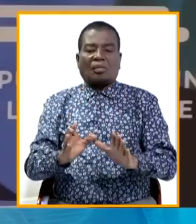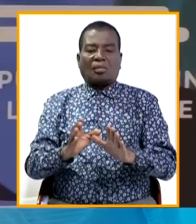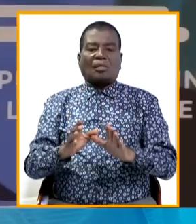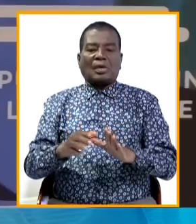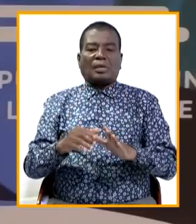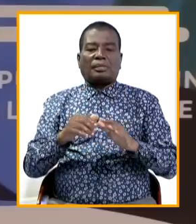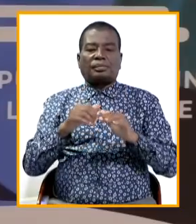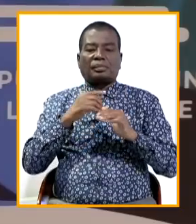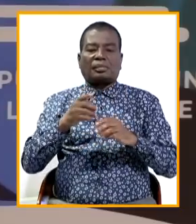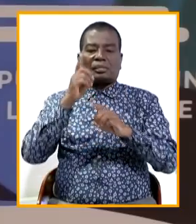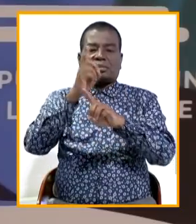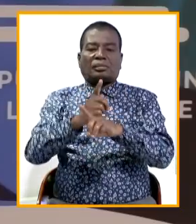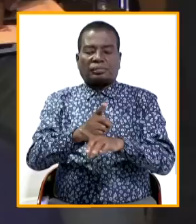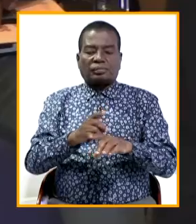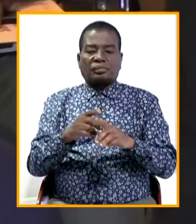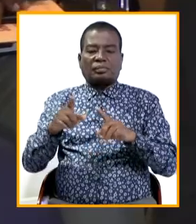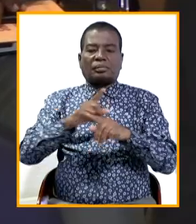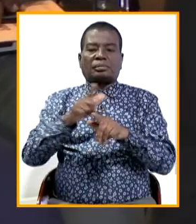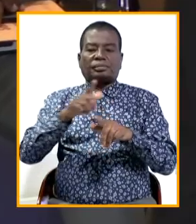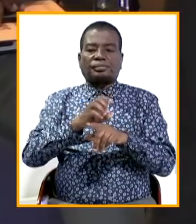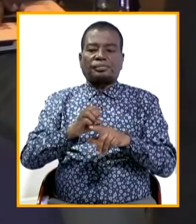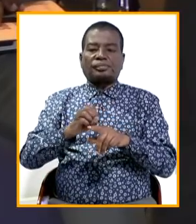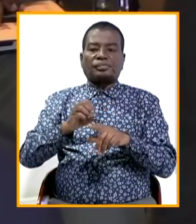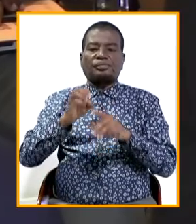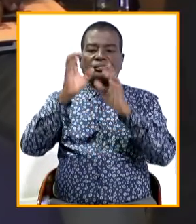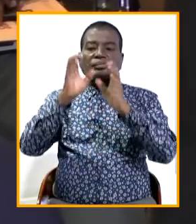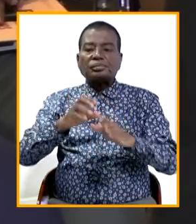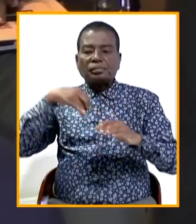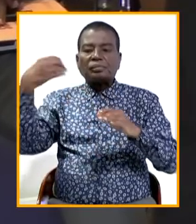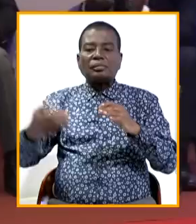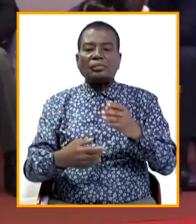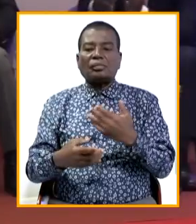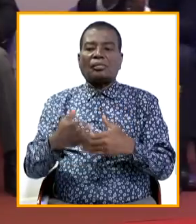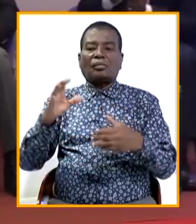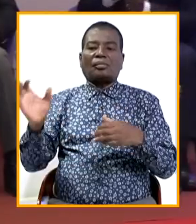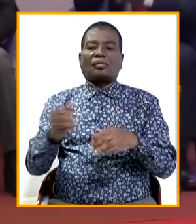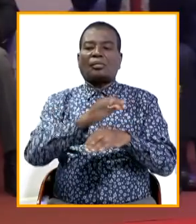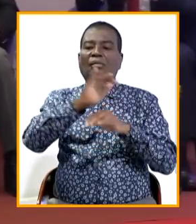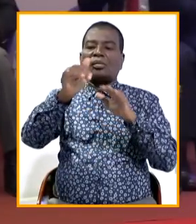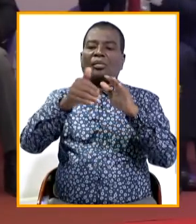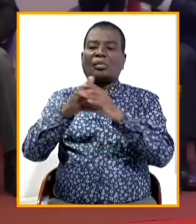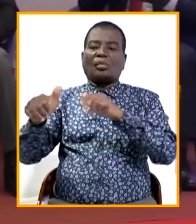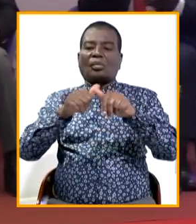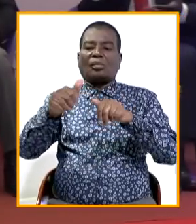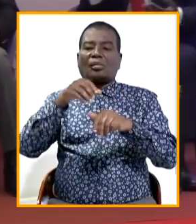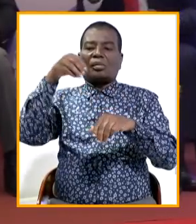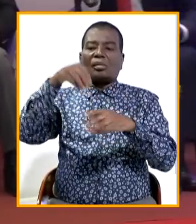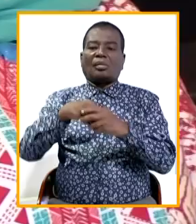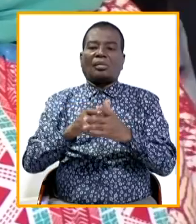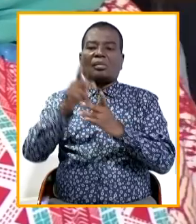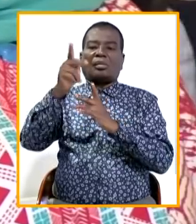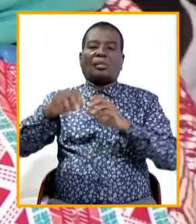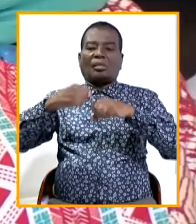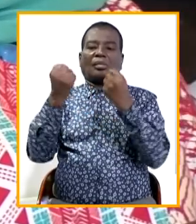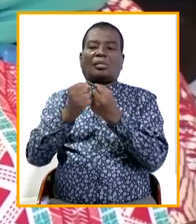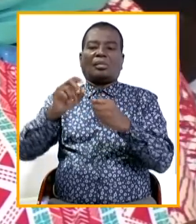assumer ce devoir de liberté. Les citoyens sont invités à s'approprier toutes les actions mises en œuvre dans le cadre du programme social